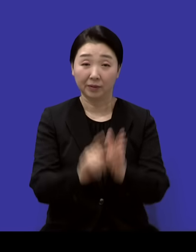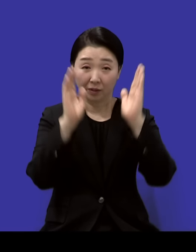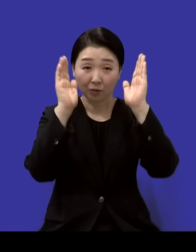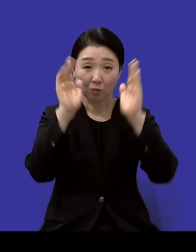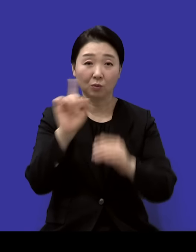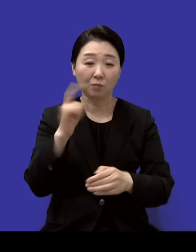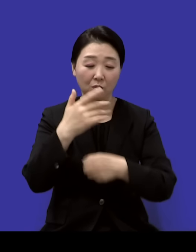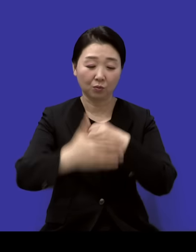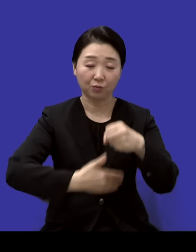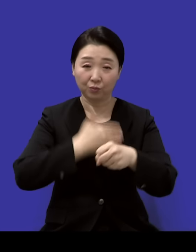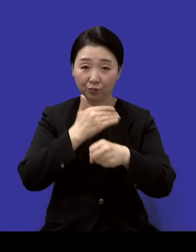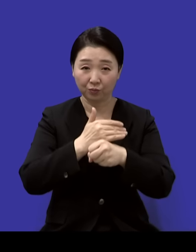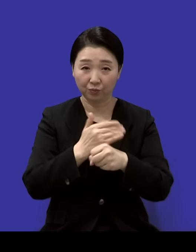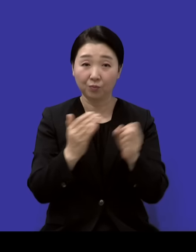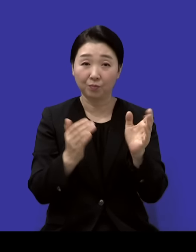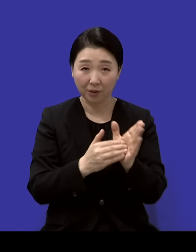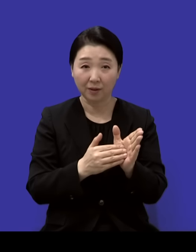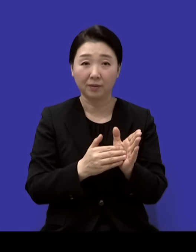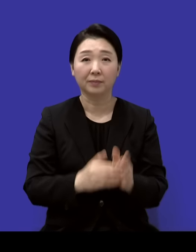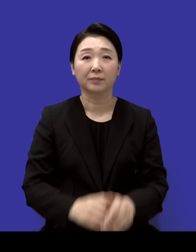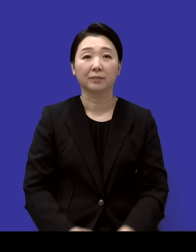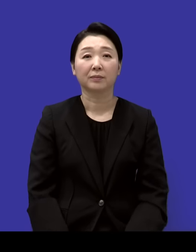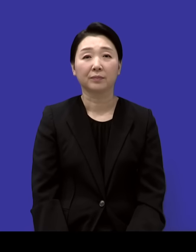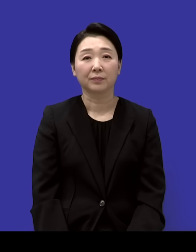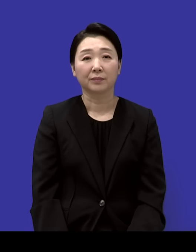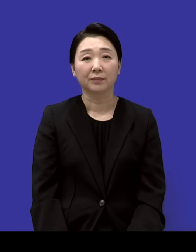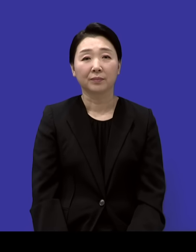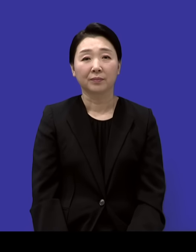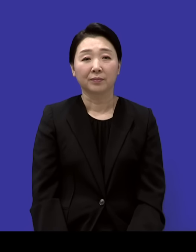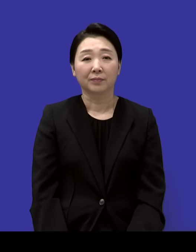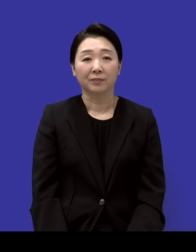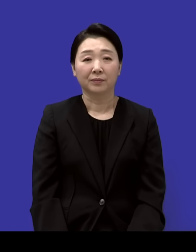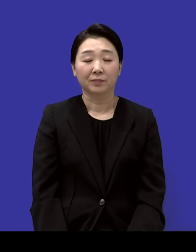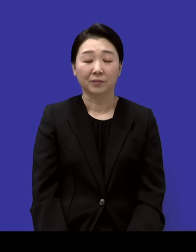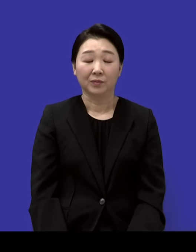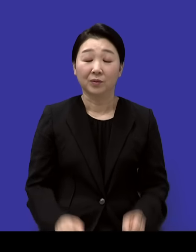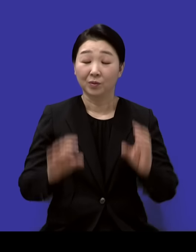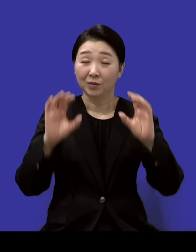한 9년 정도를 쭉 했죠. 하고서 네. 아이를